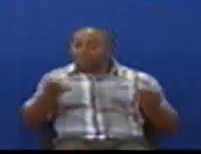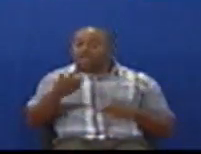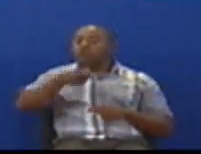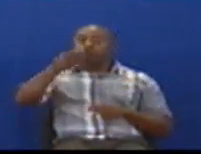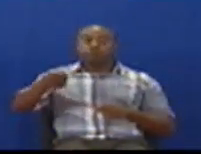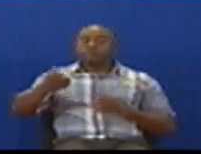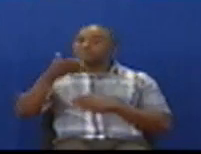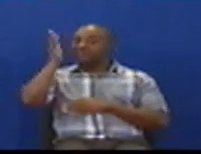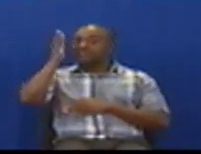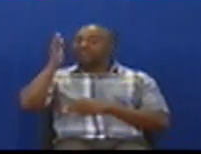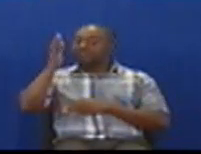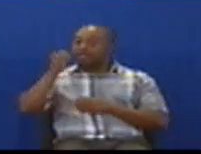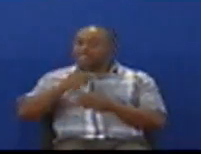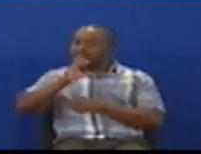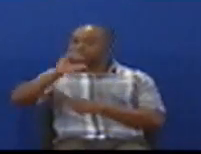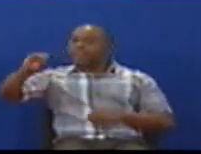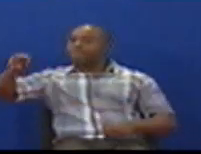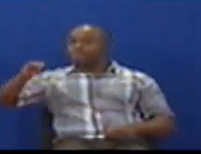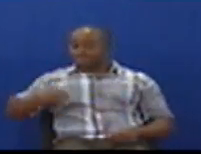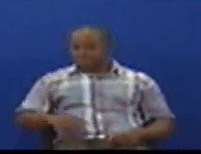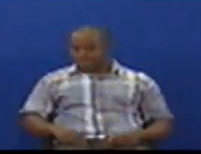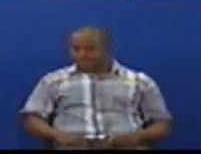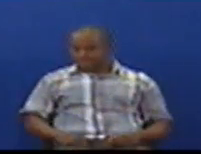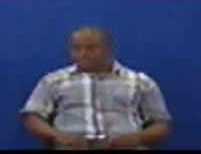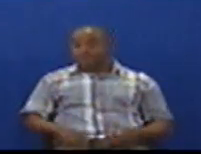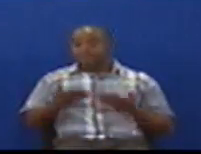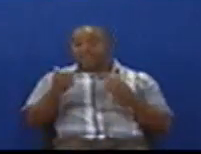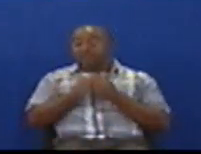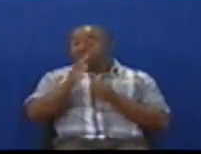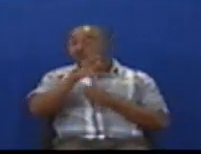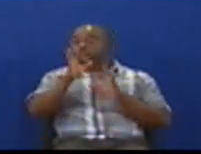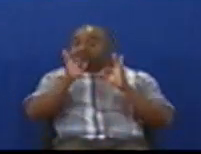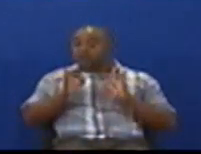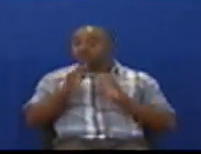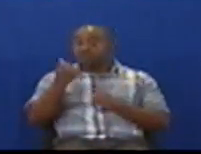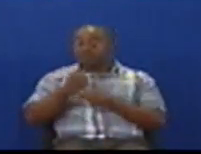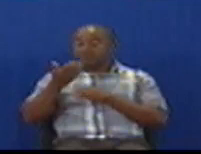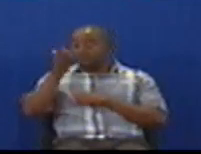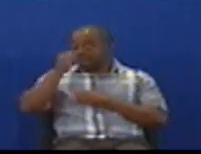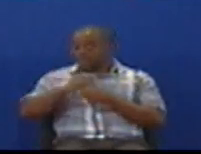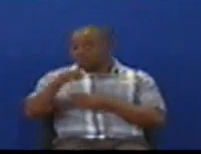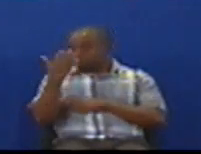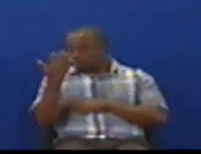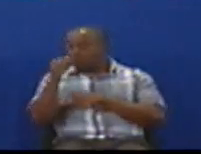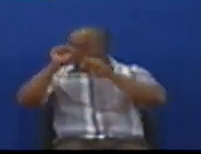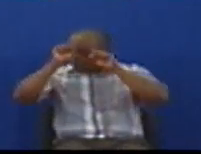kusifia. Mimi nadhani ni wajibu wetu sisi wabunge kuweza kusema yale mazuri ambayo yamefanywa na serikali ya awamu ya